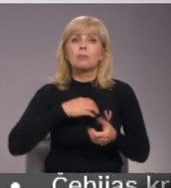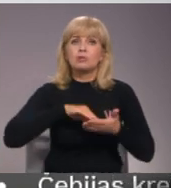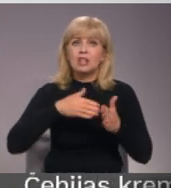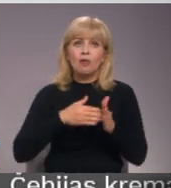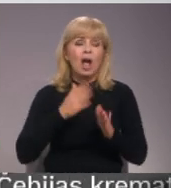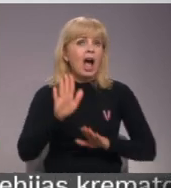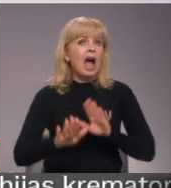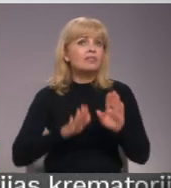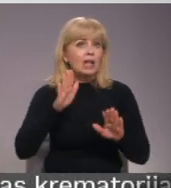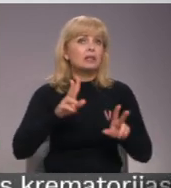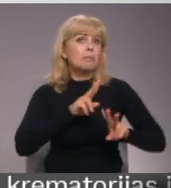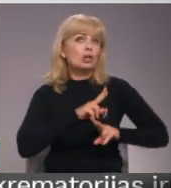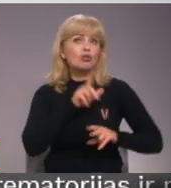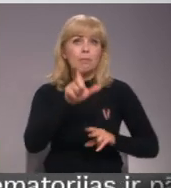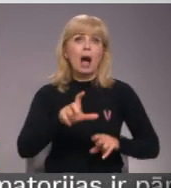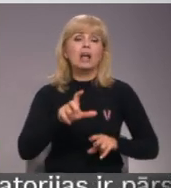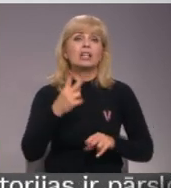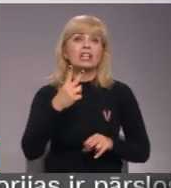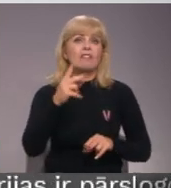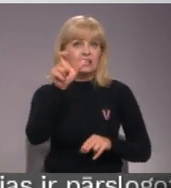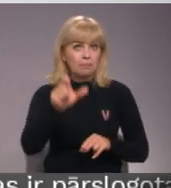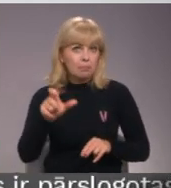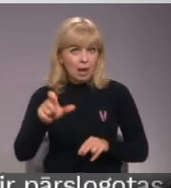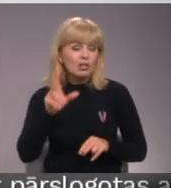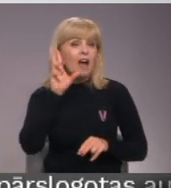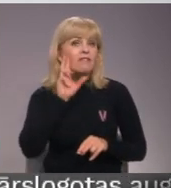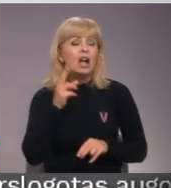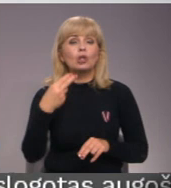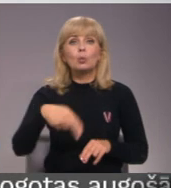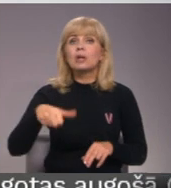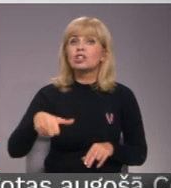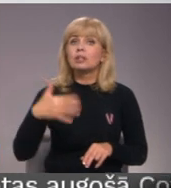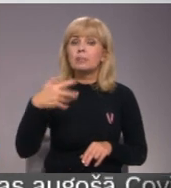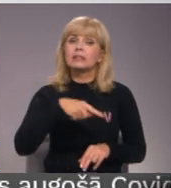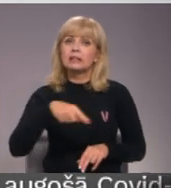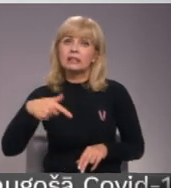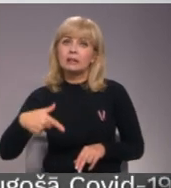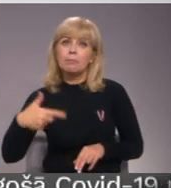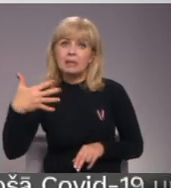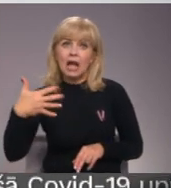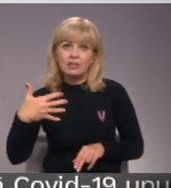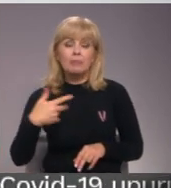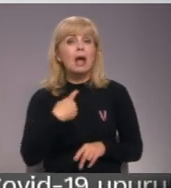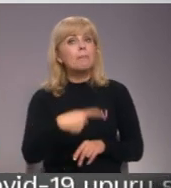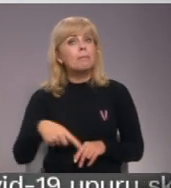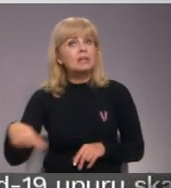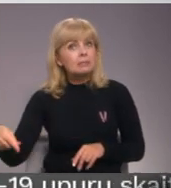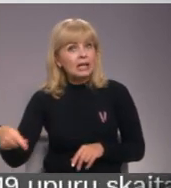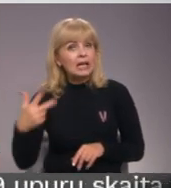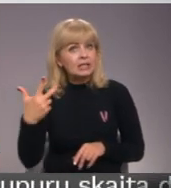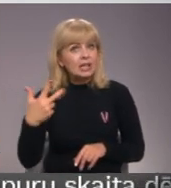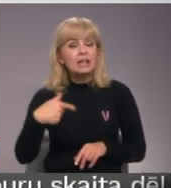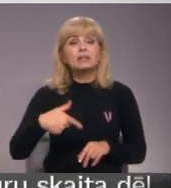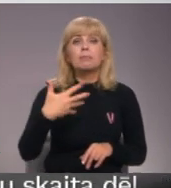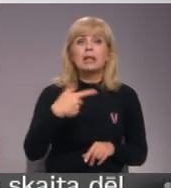mirušajiem pacientiem. Divas personas bija vecumā no 65 līdz 75 gadiem, bet pārējās trīs no 75